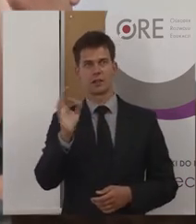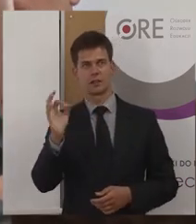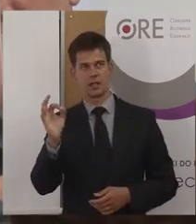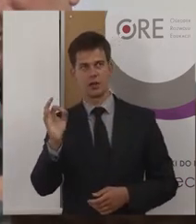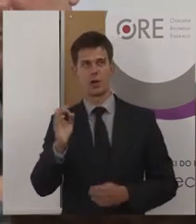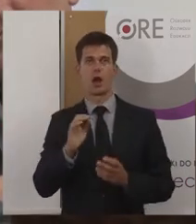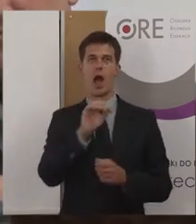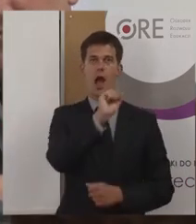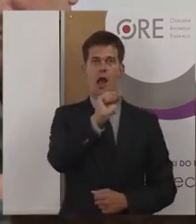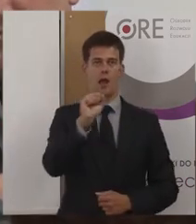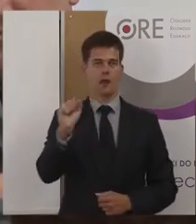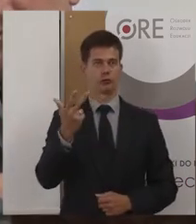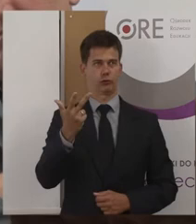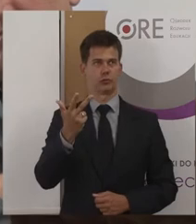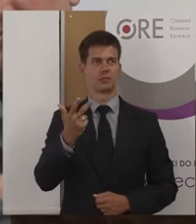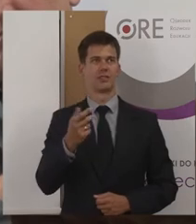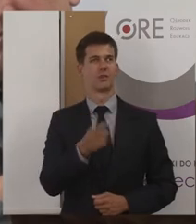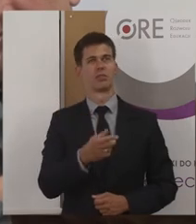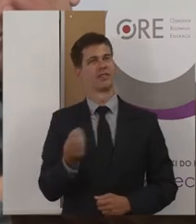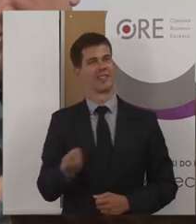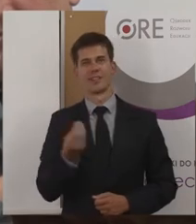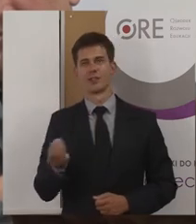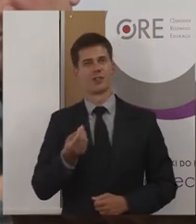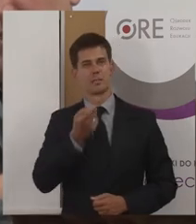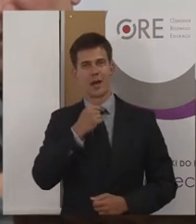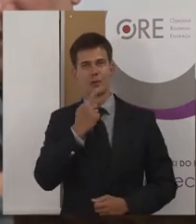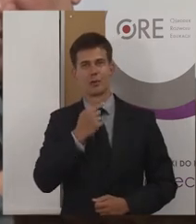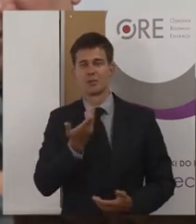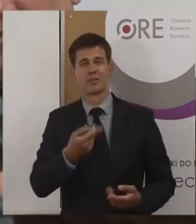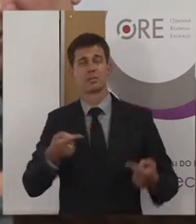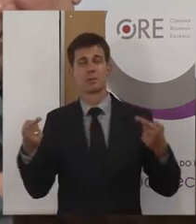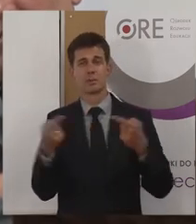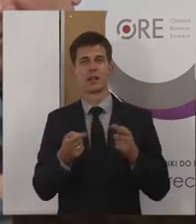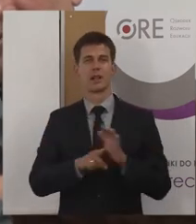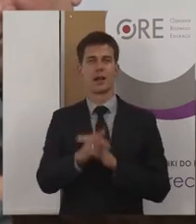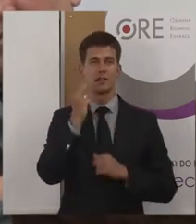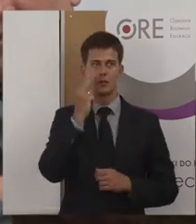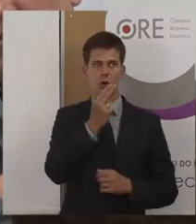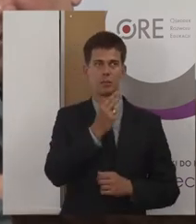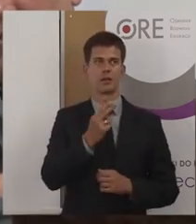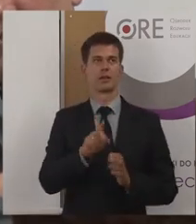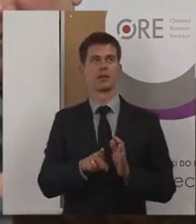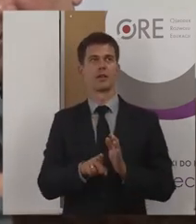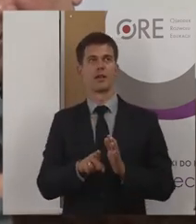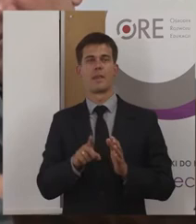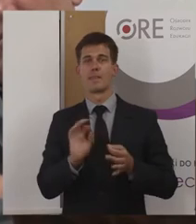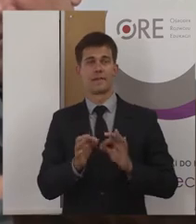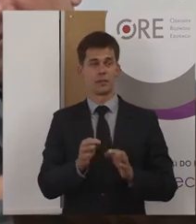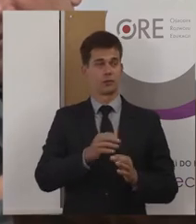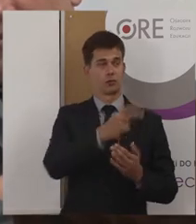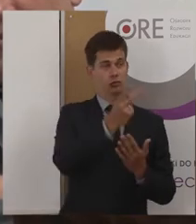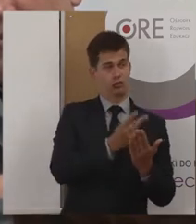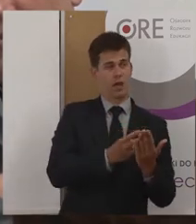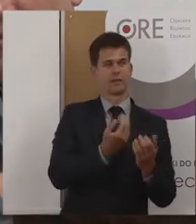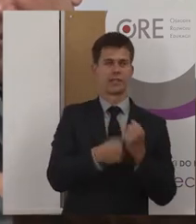poziomie 3A nie daje nam tak naprawdę i tak dostępności do zapisu dla osób niewidomych, gdyby czytały nawet z linijką